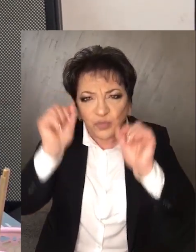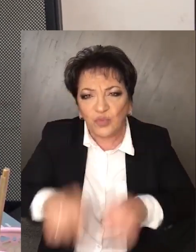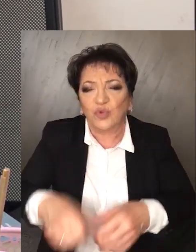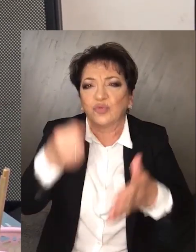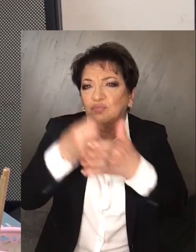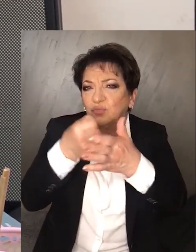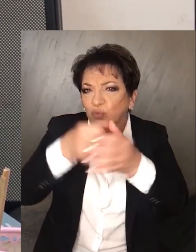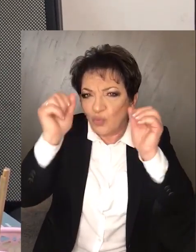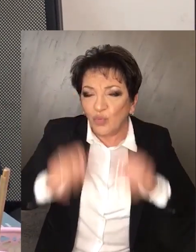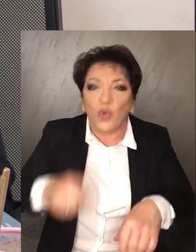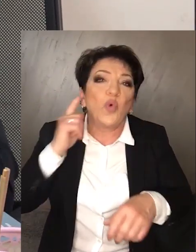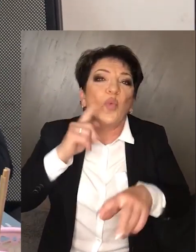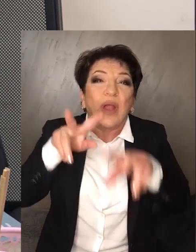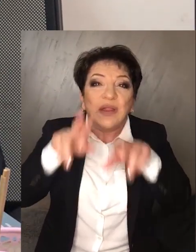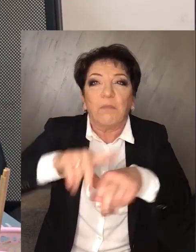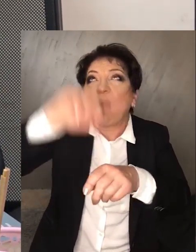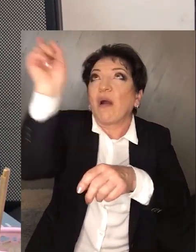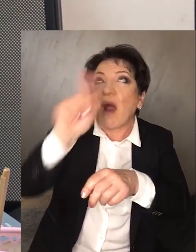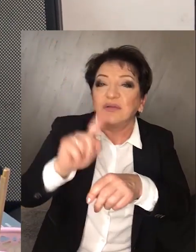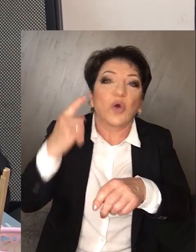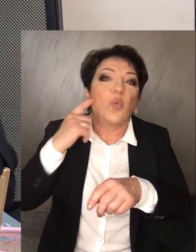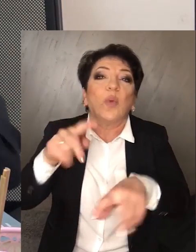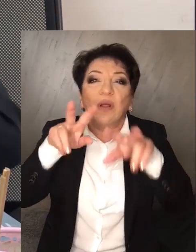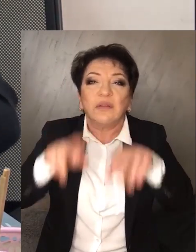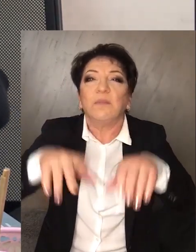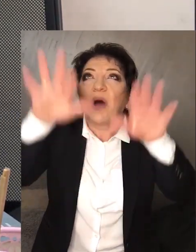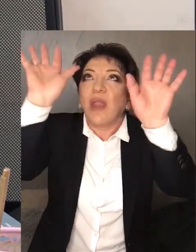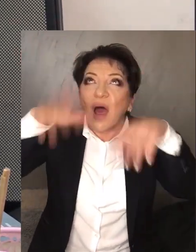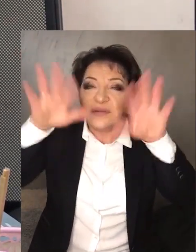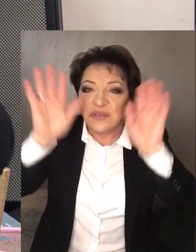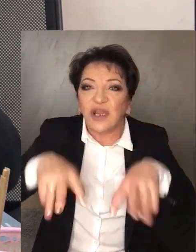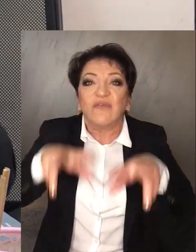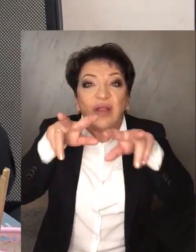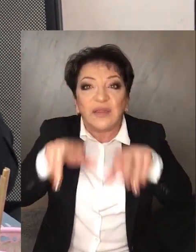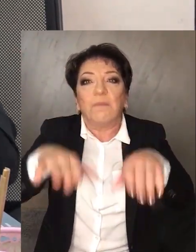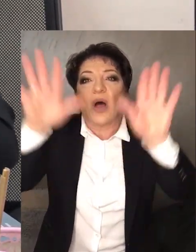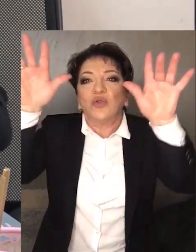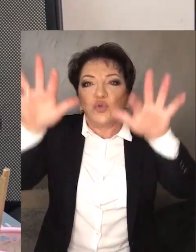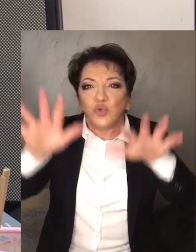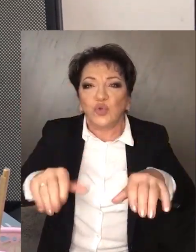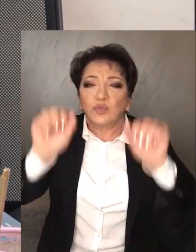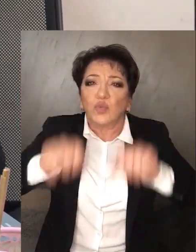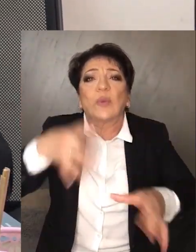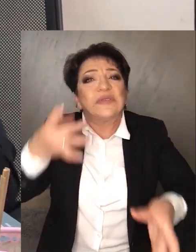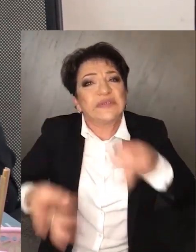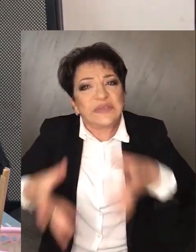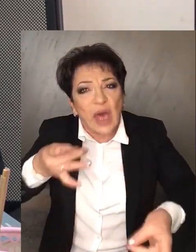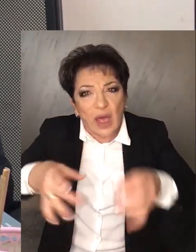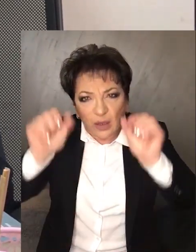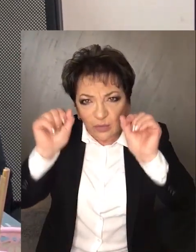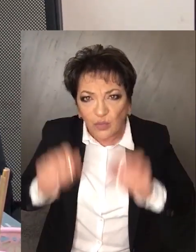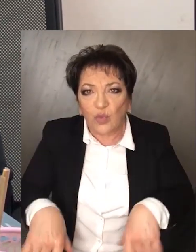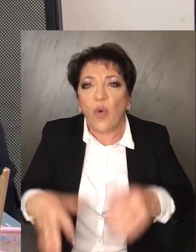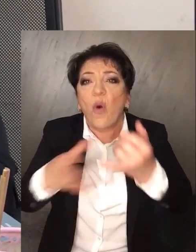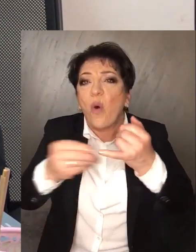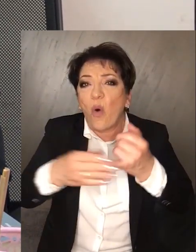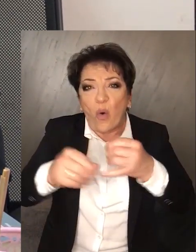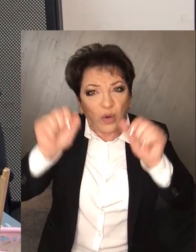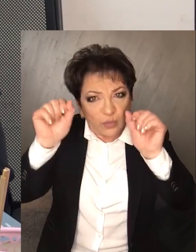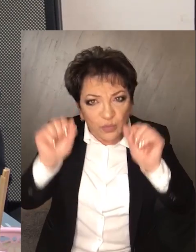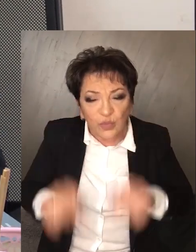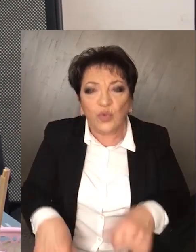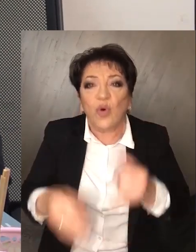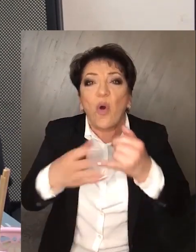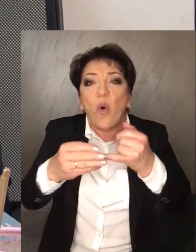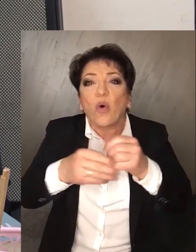բնության երևույթներին համարժեք են։ Իրենք կարող են ընդվզել, իրենք կարող են կայծակ լինել, կարող են անձրև լինել, կարող են ձյուն լինել,